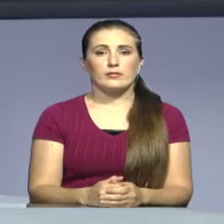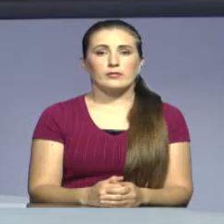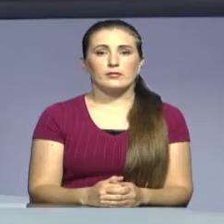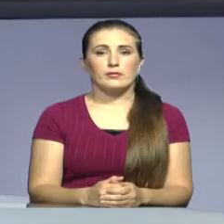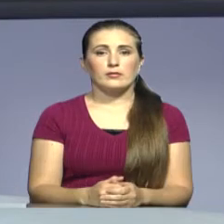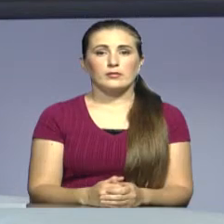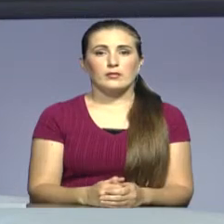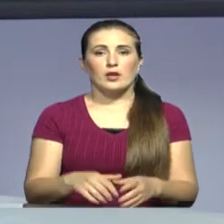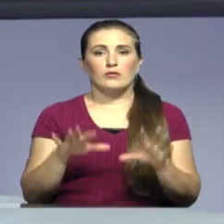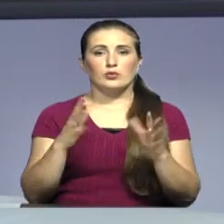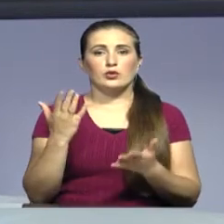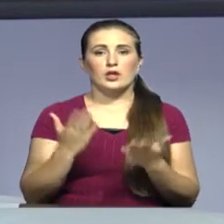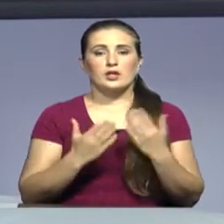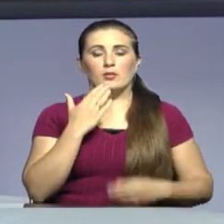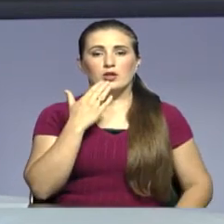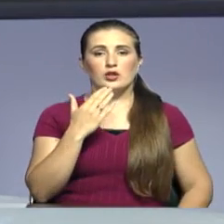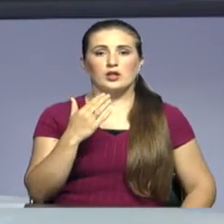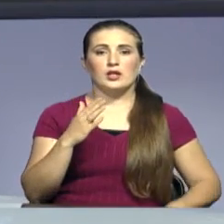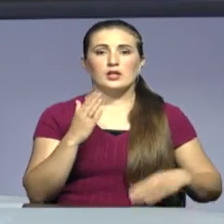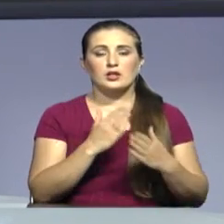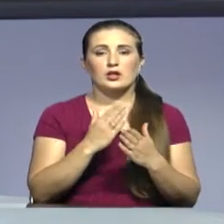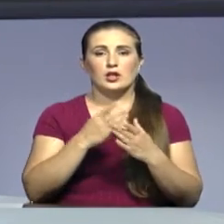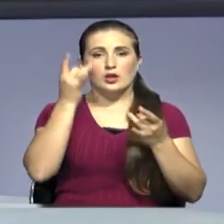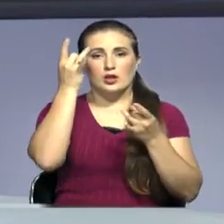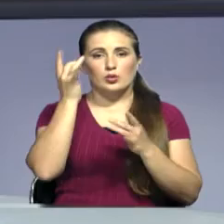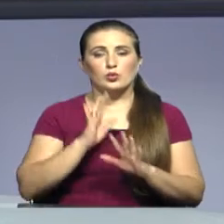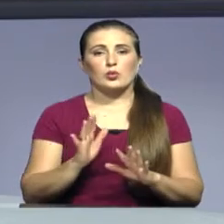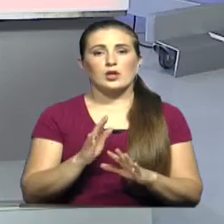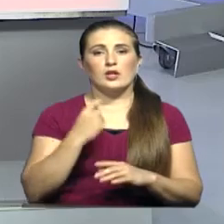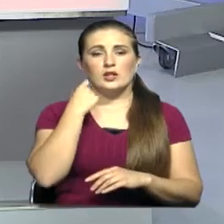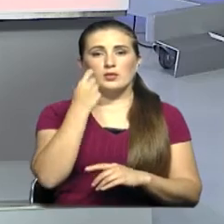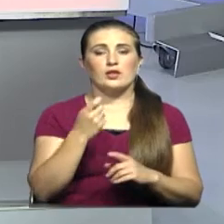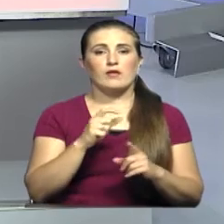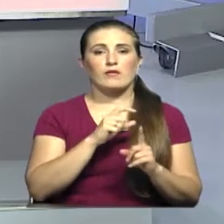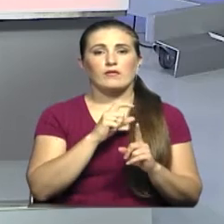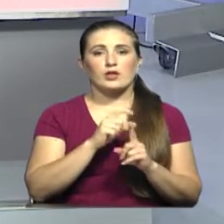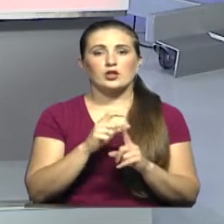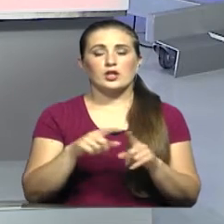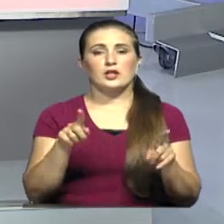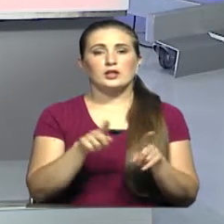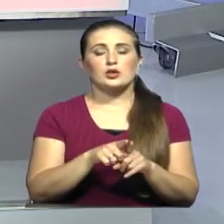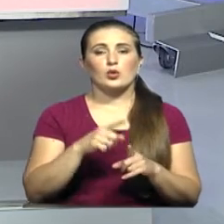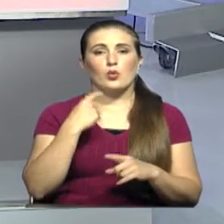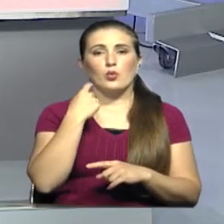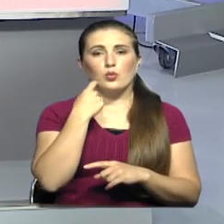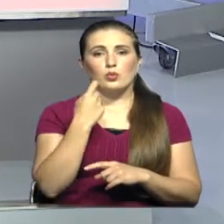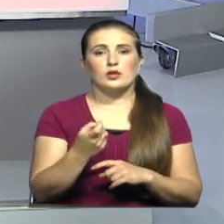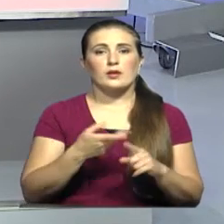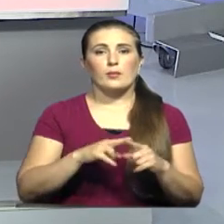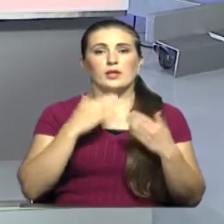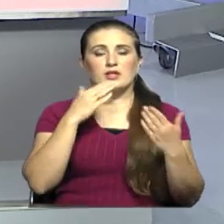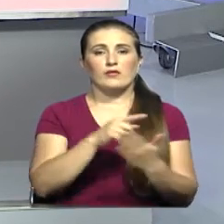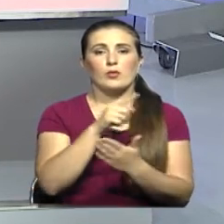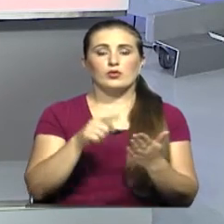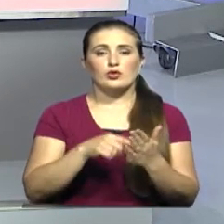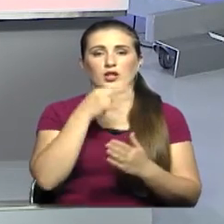В случае, если обращение содержит нецензурные, оскорбительные выражения, а также угрозы, ответ по существу поставленных в обращении вопросов